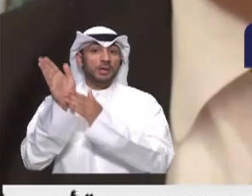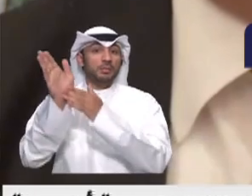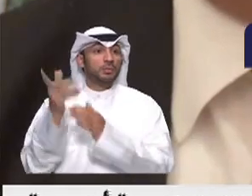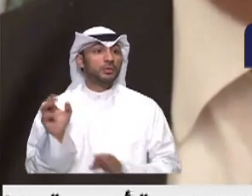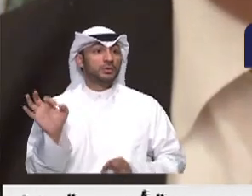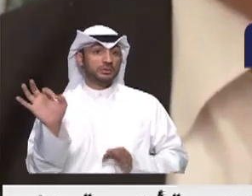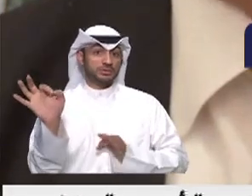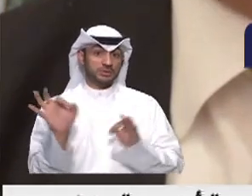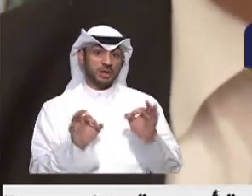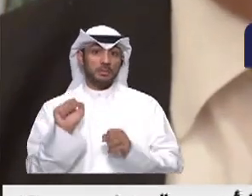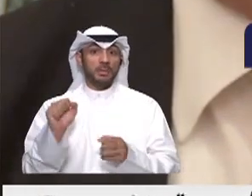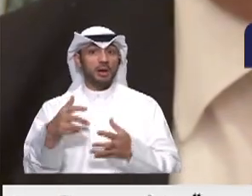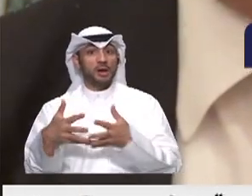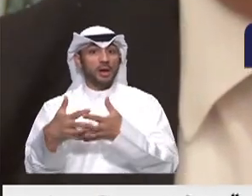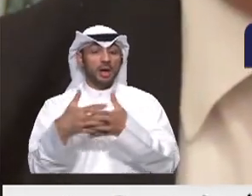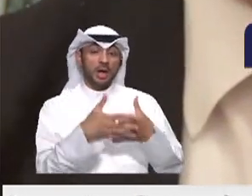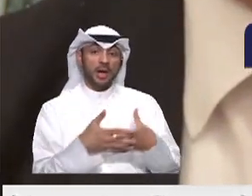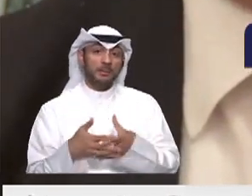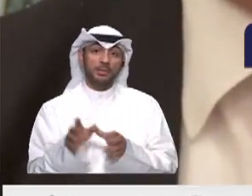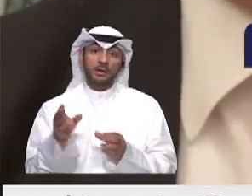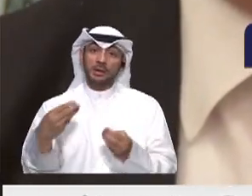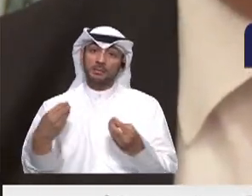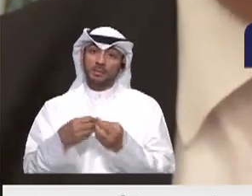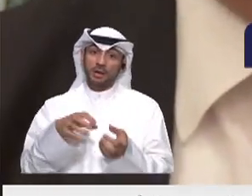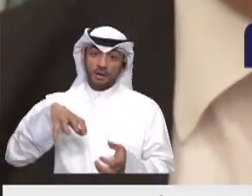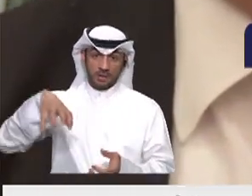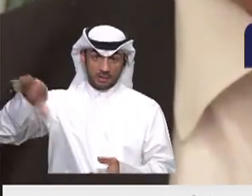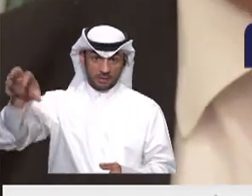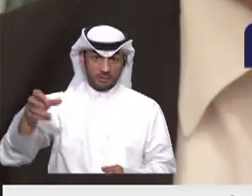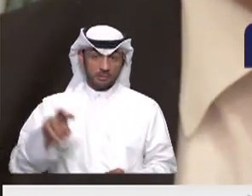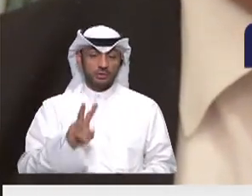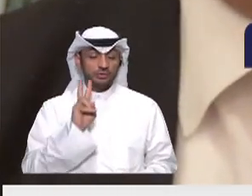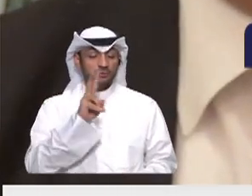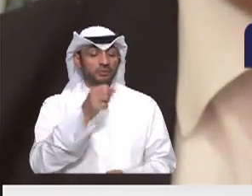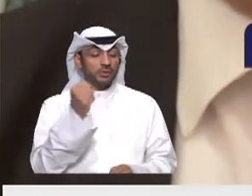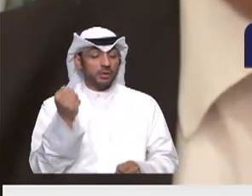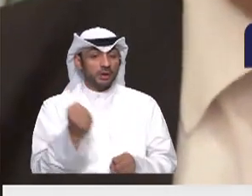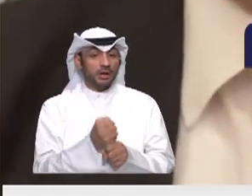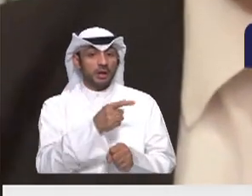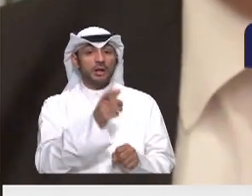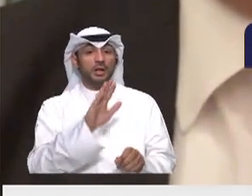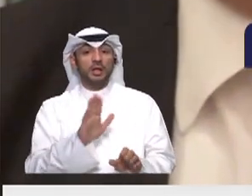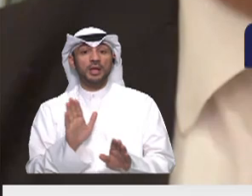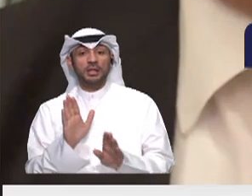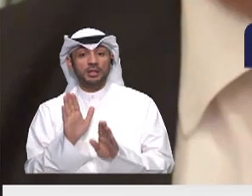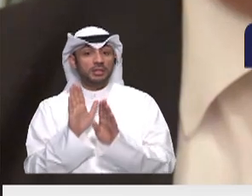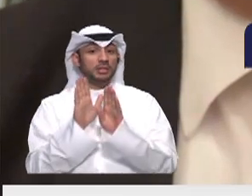تحاول أن يكون لديها أيضا نوع من الاستقلالية في المجالات الدفاعية.